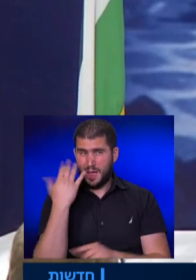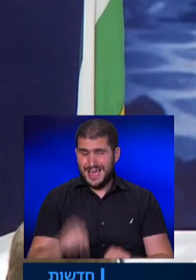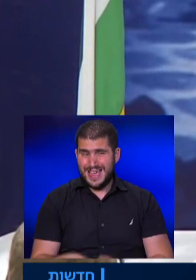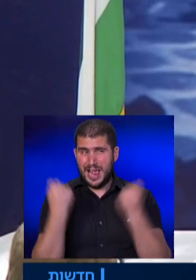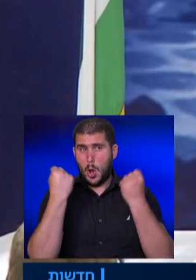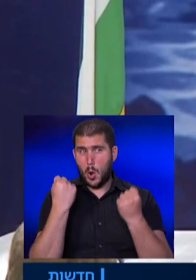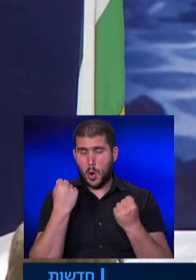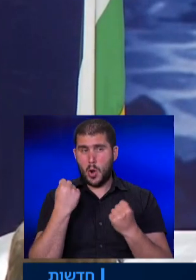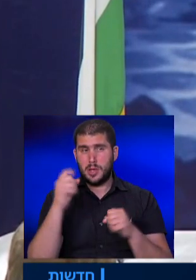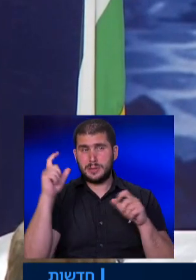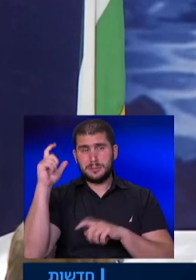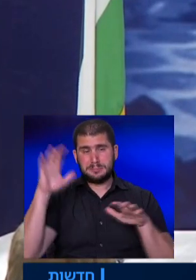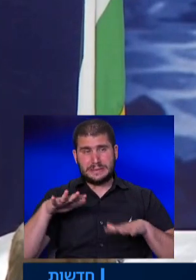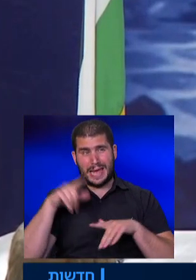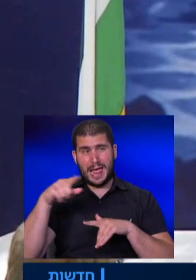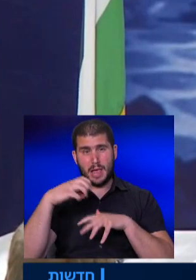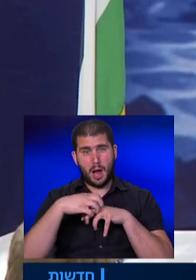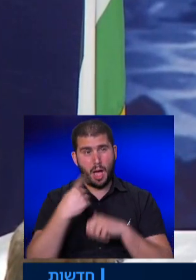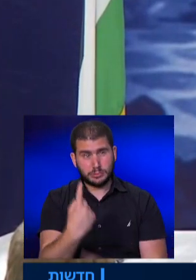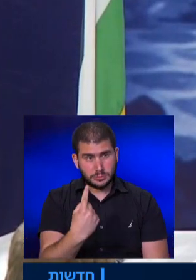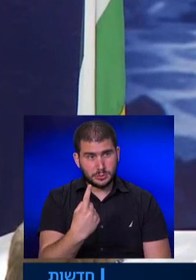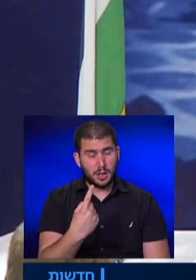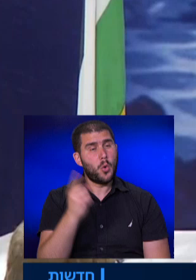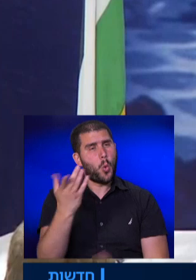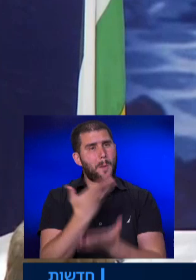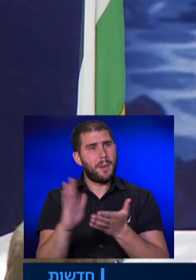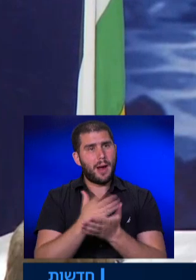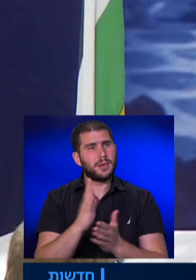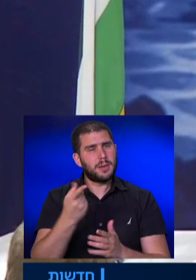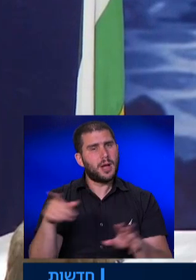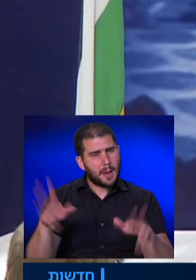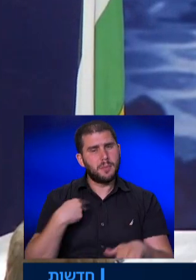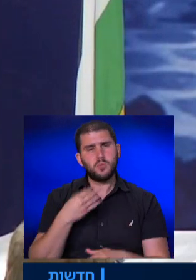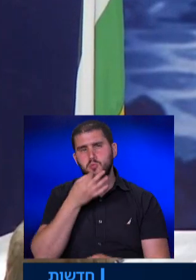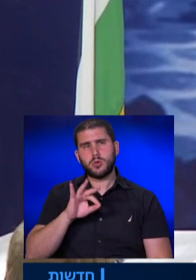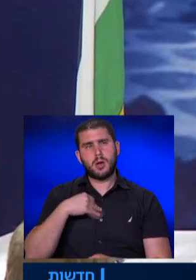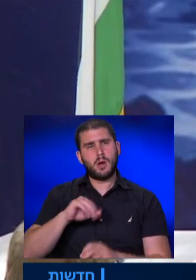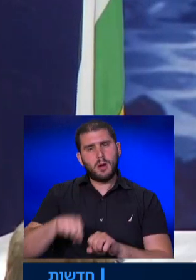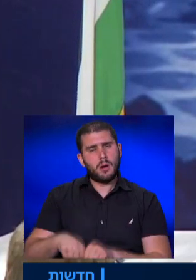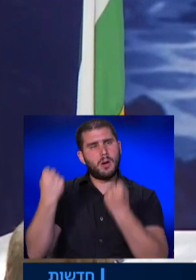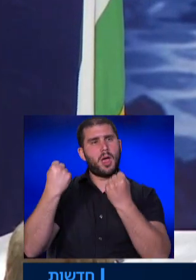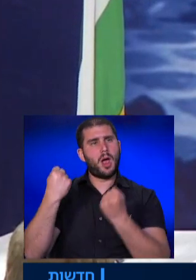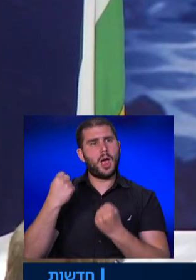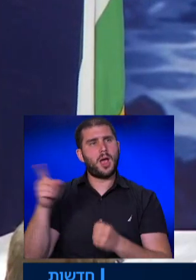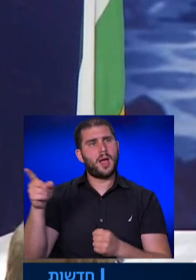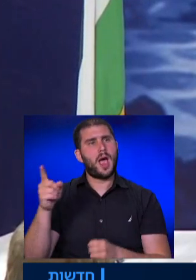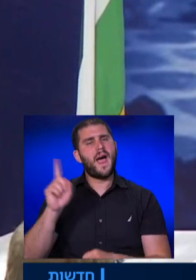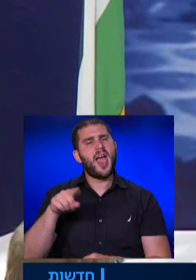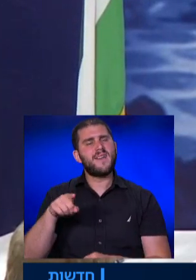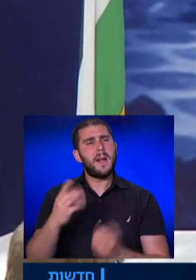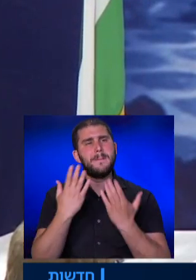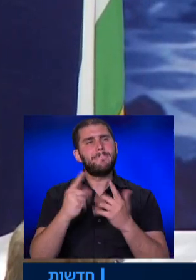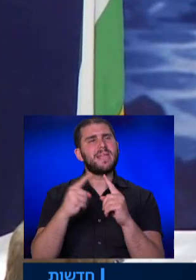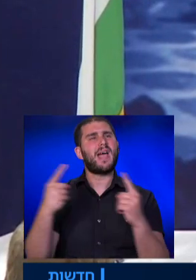باستباحة المسجد الأقصى فهو نفسه قد أخذ القرار باستباحة